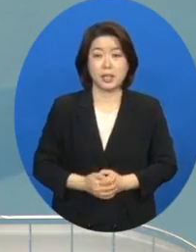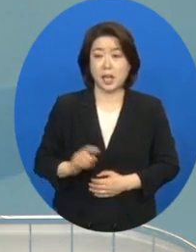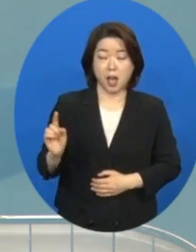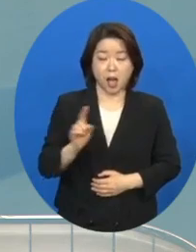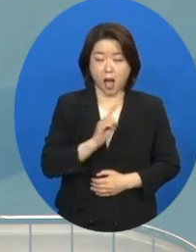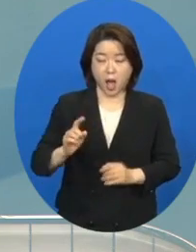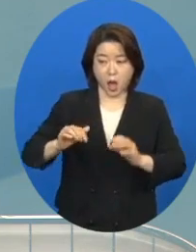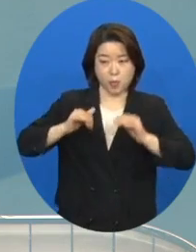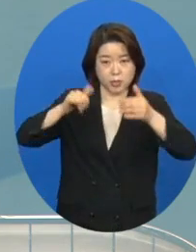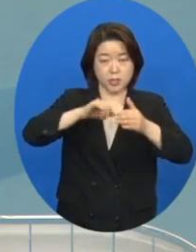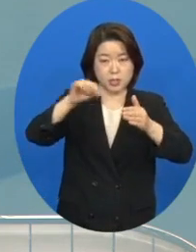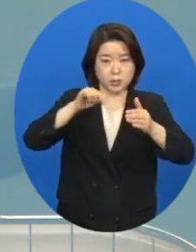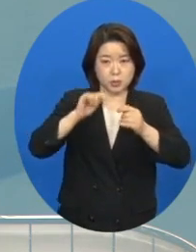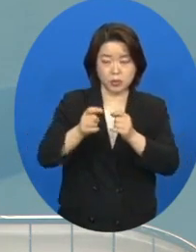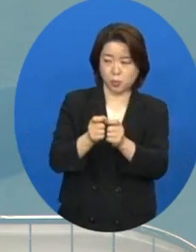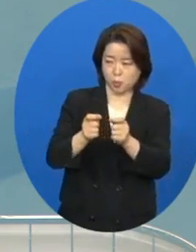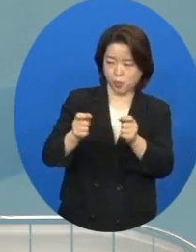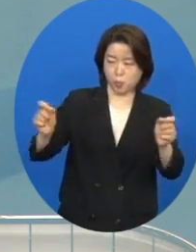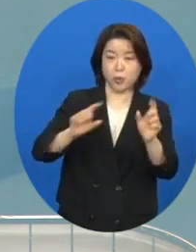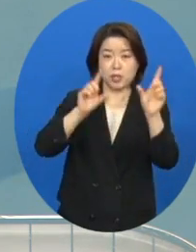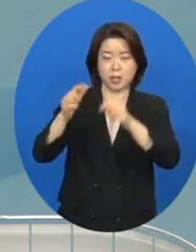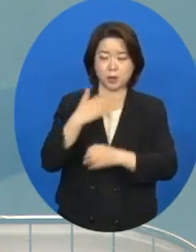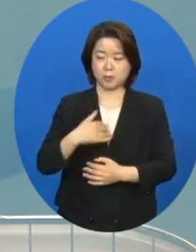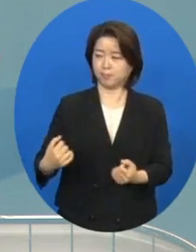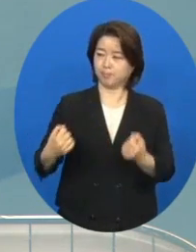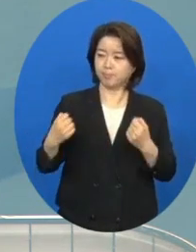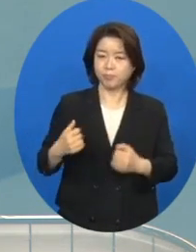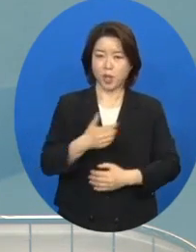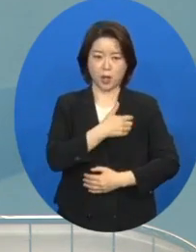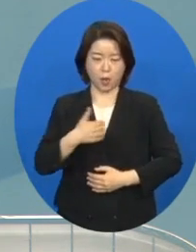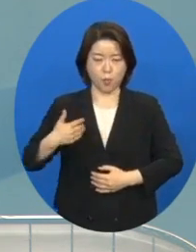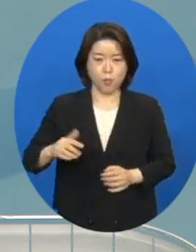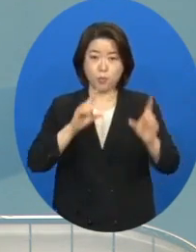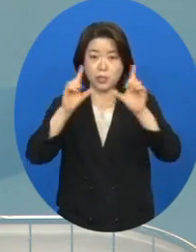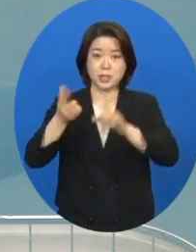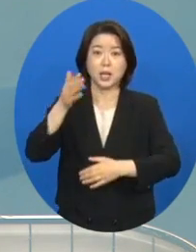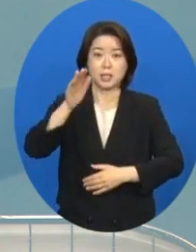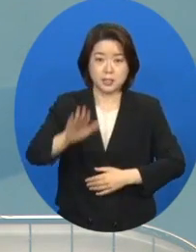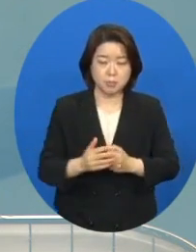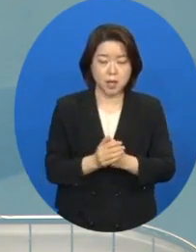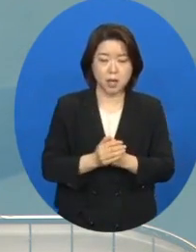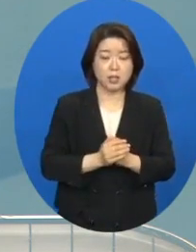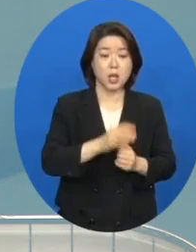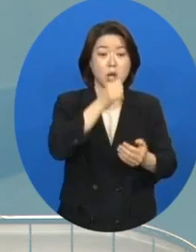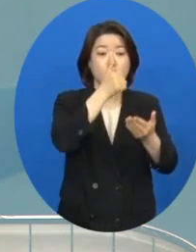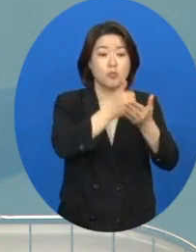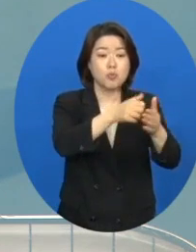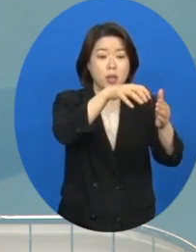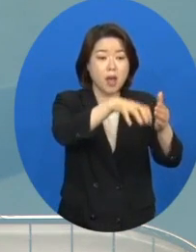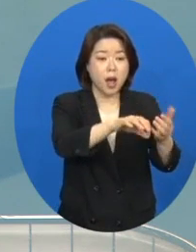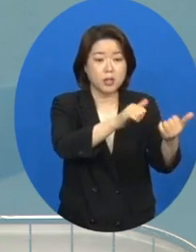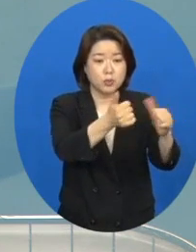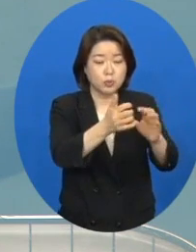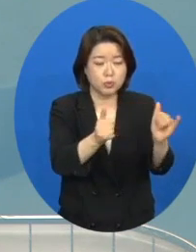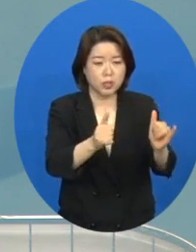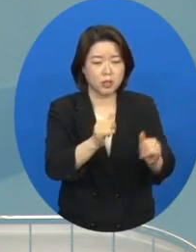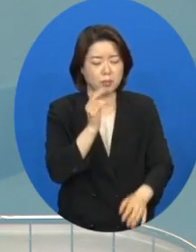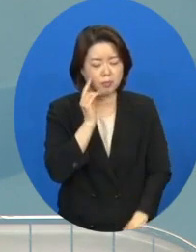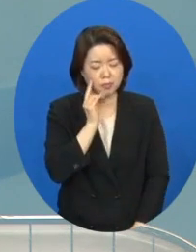아무리 세상에서 오래 살고 건강하게 살고 풍요하게 살아도 죄 안에서 죽는 사람은 끔찍한